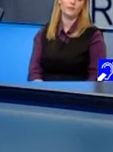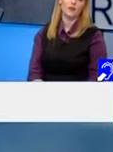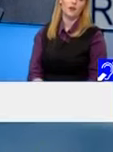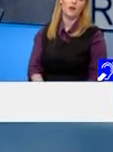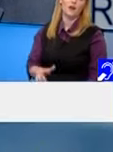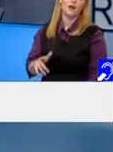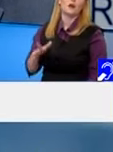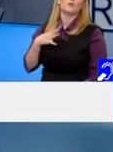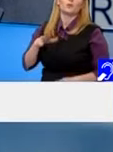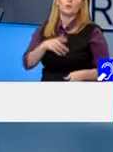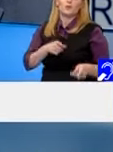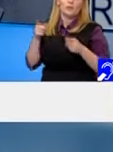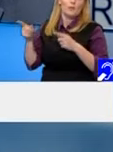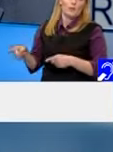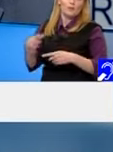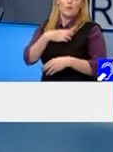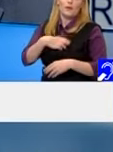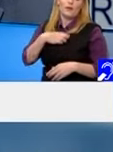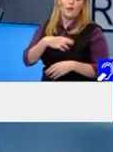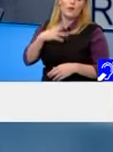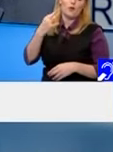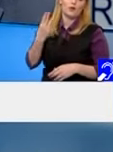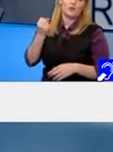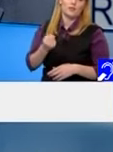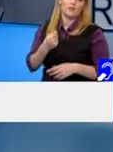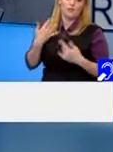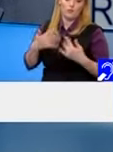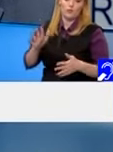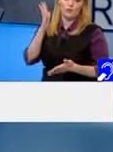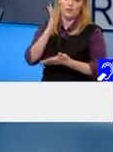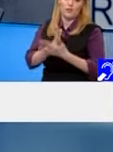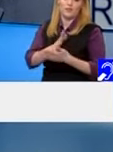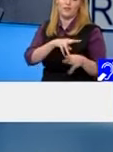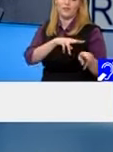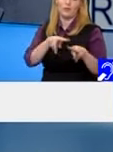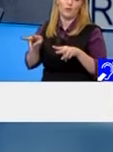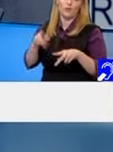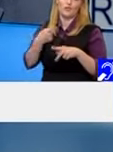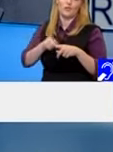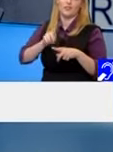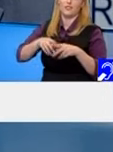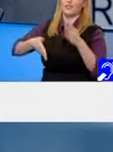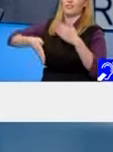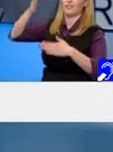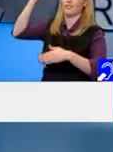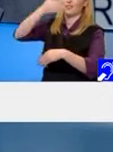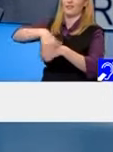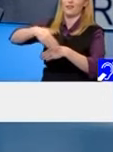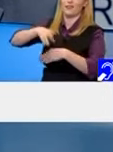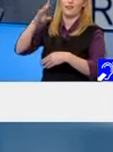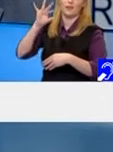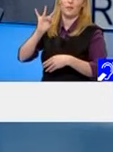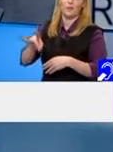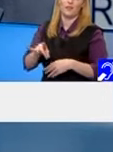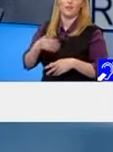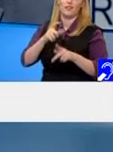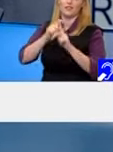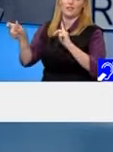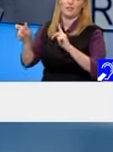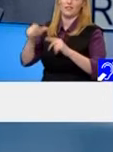Pentru ce să muți primăria la Condrița sau la Colonița, dacă ea este oricum controlată de cel din clădirea de pe Cantemir? Este